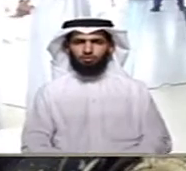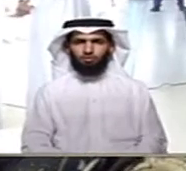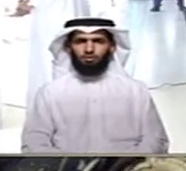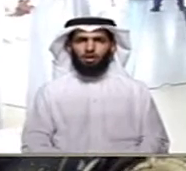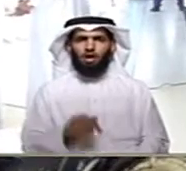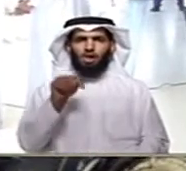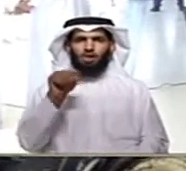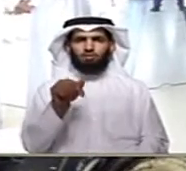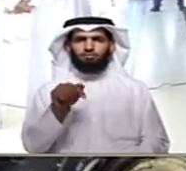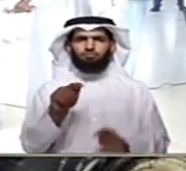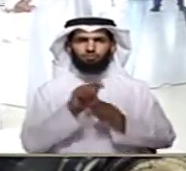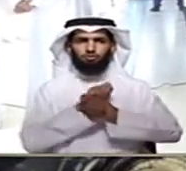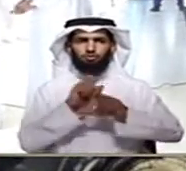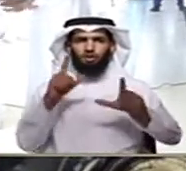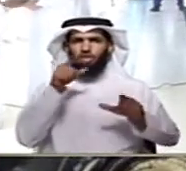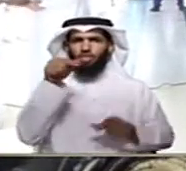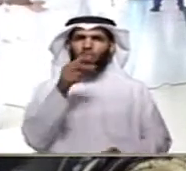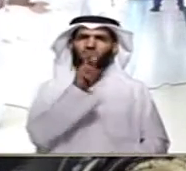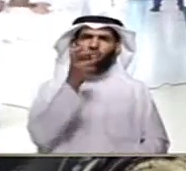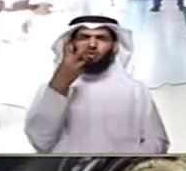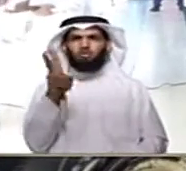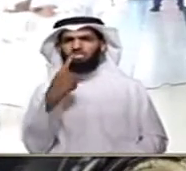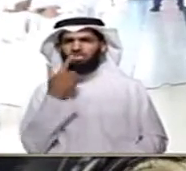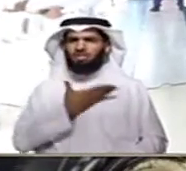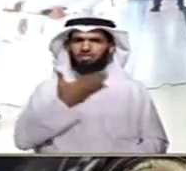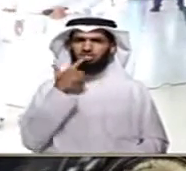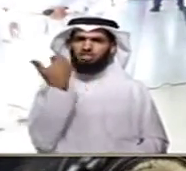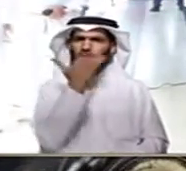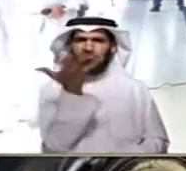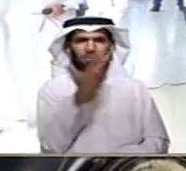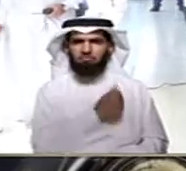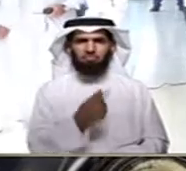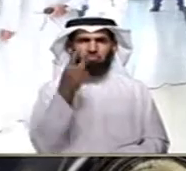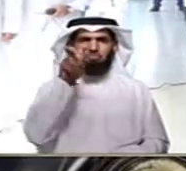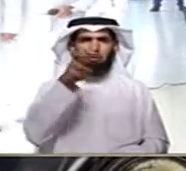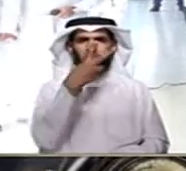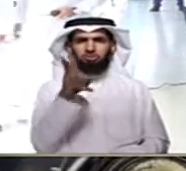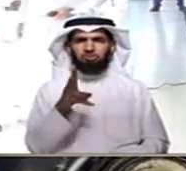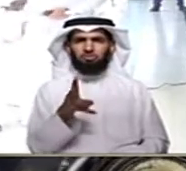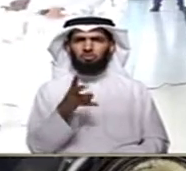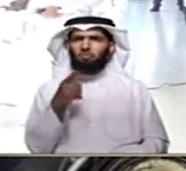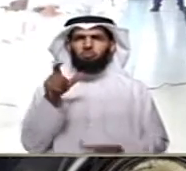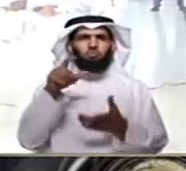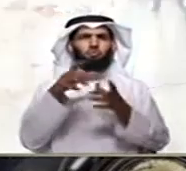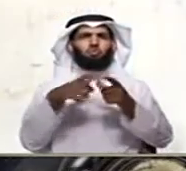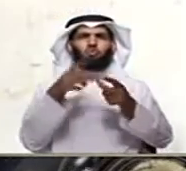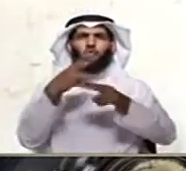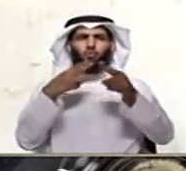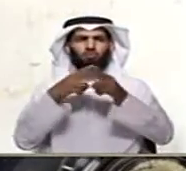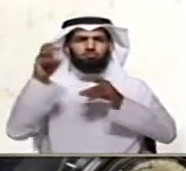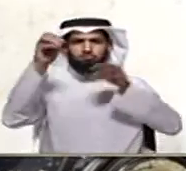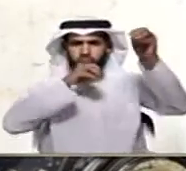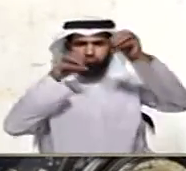تحمل 228 شاب من جميع يعني المجتمع الكويتي.